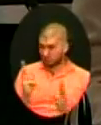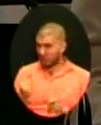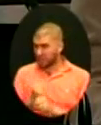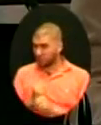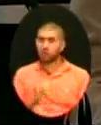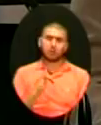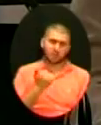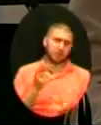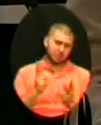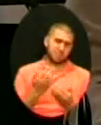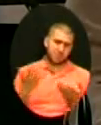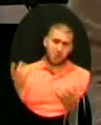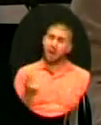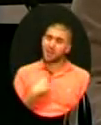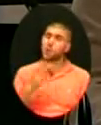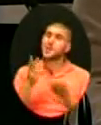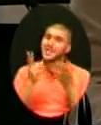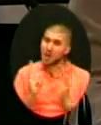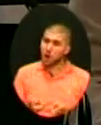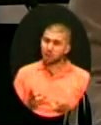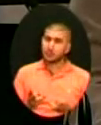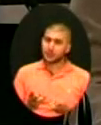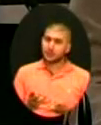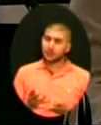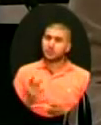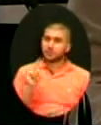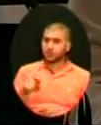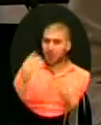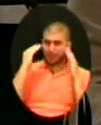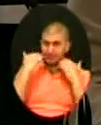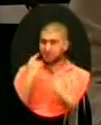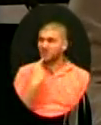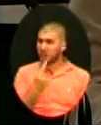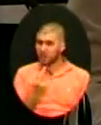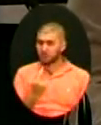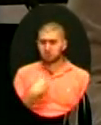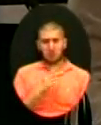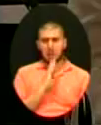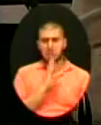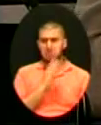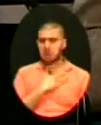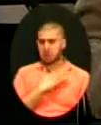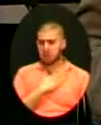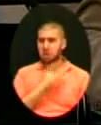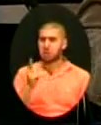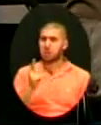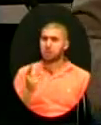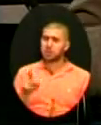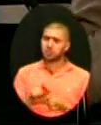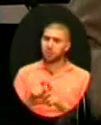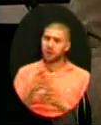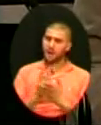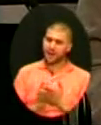לעשות את ההבחנה? כן, כן, ודאי. אנחנו יכולים לבוא למצרים ולומר להם שאין לנו שום בעיה שישחררו